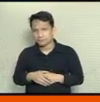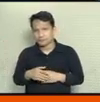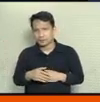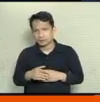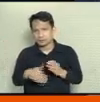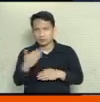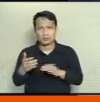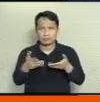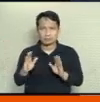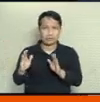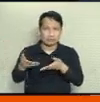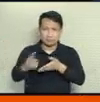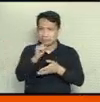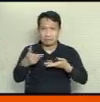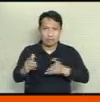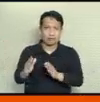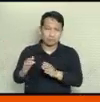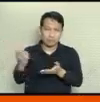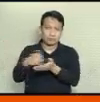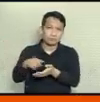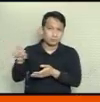you do not allow anybody to enter the...